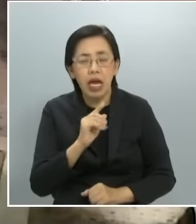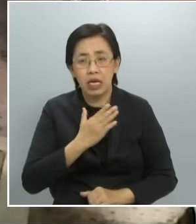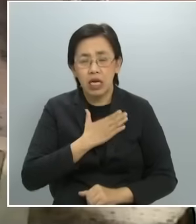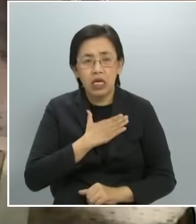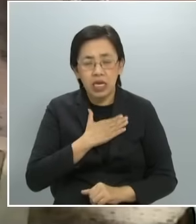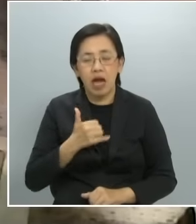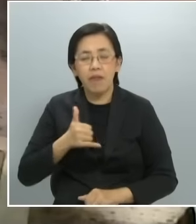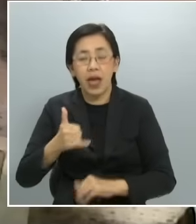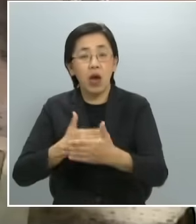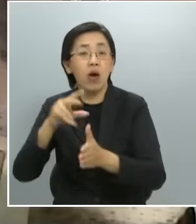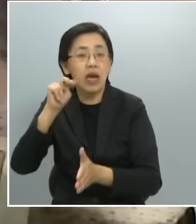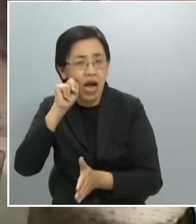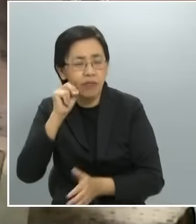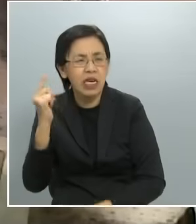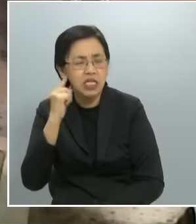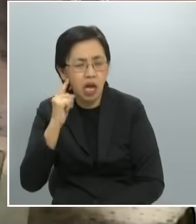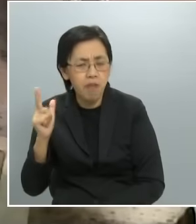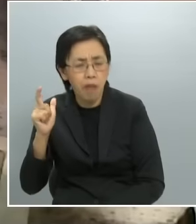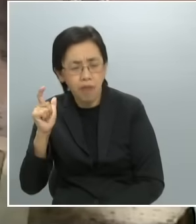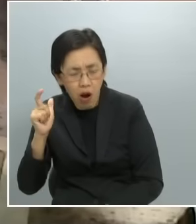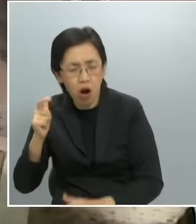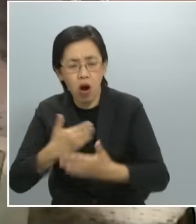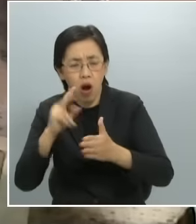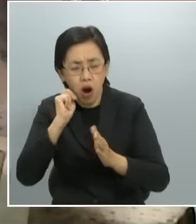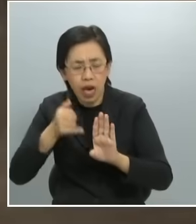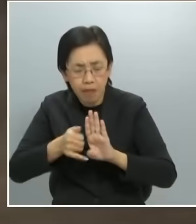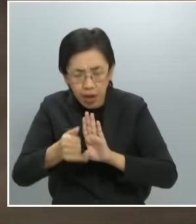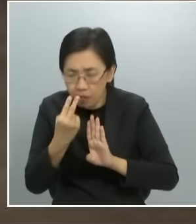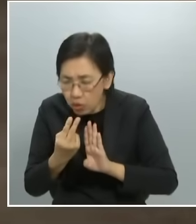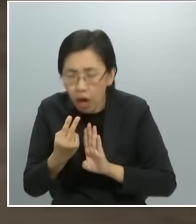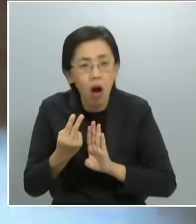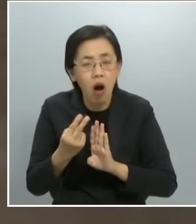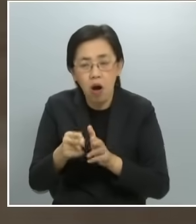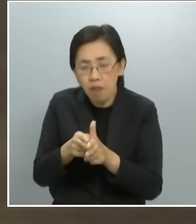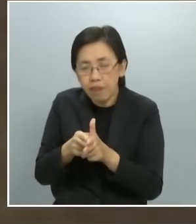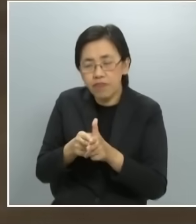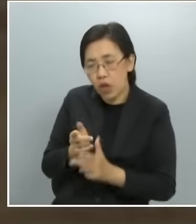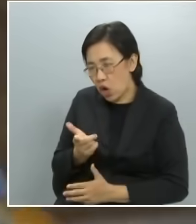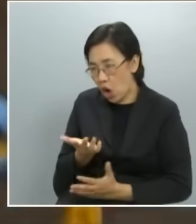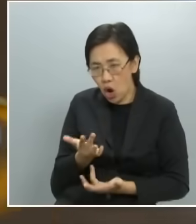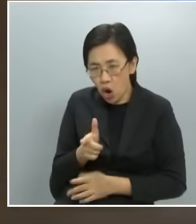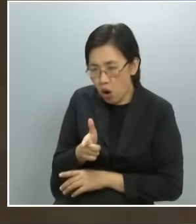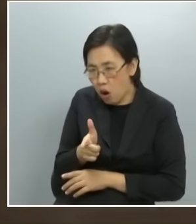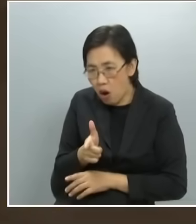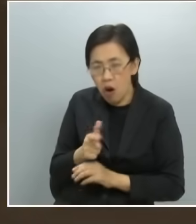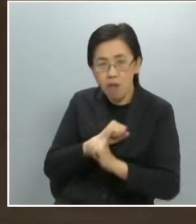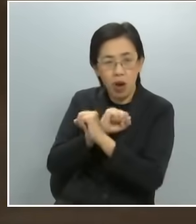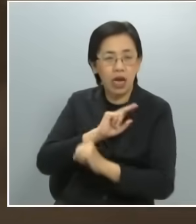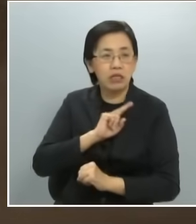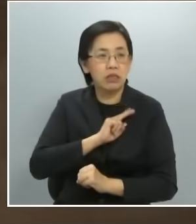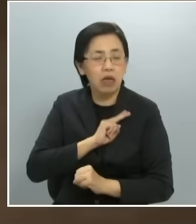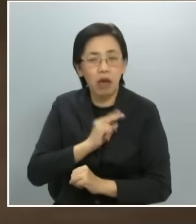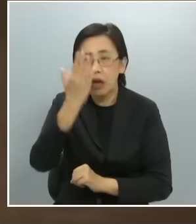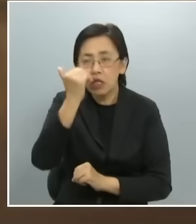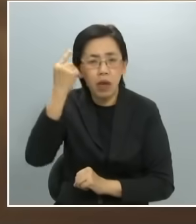เองเข้าไปห้องน้ำได้ยินเสียงปืนก็เลยออกจากห้องน้ำมาดูแล้วก็ขึ้นลำกล้องปืนเอาไว้เพื่อเตรียมป้องกันตัวเนื่อง